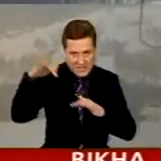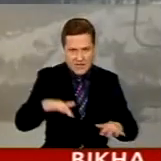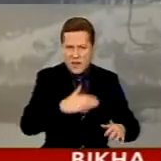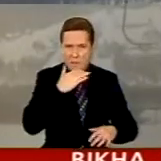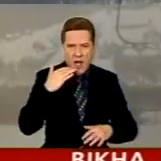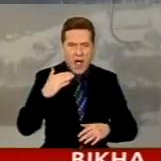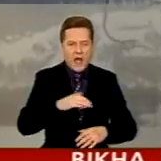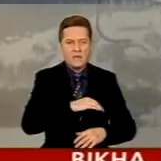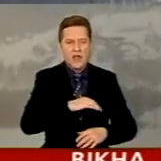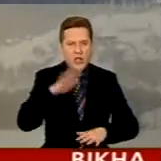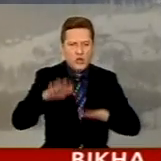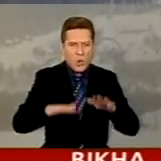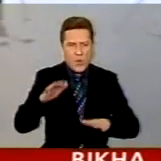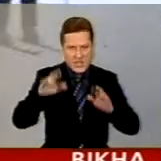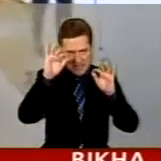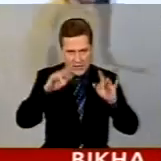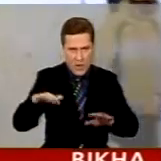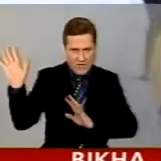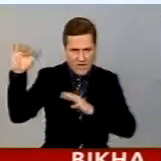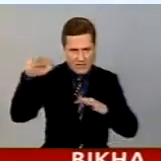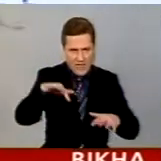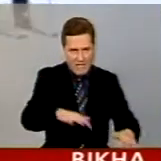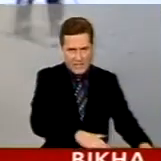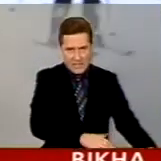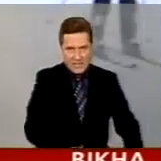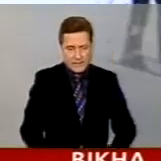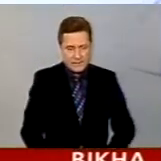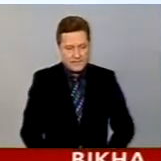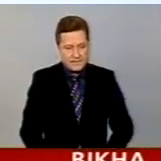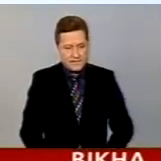багатотонні снігові лавини. Юлія Струк, Олександр Макушак, програма «Вікна СТБ».